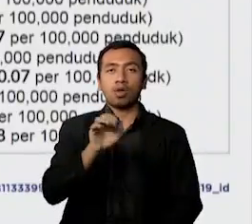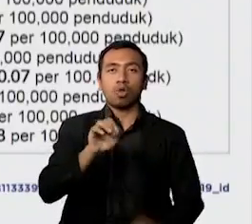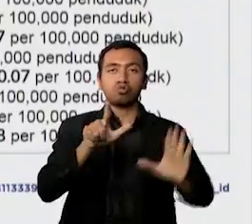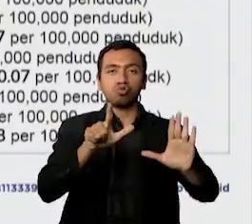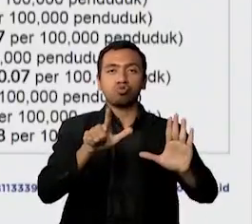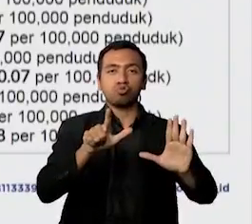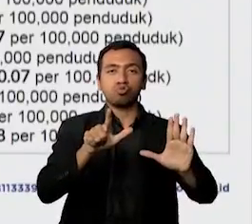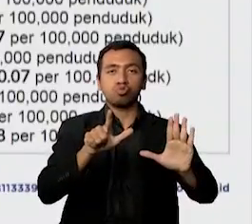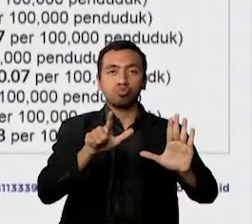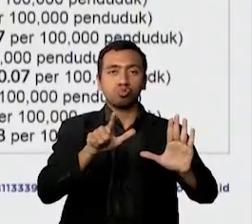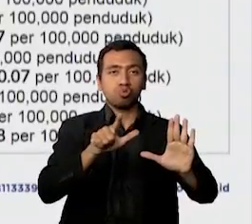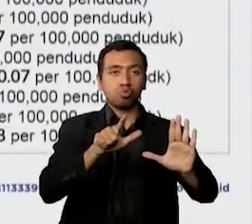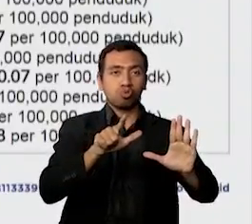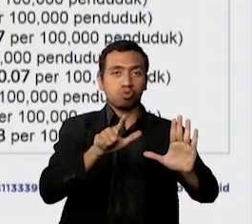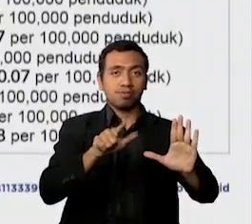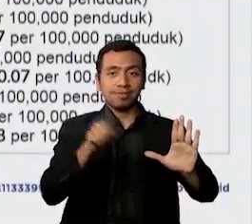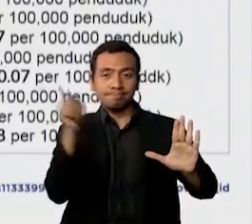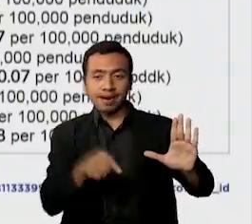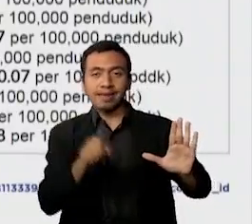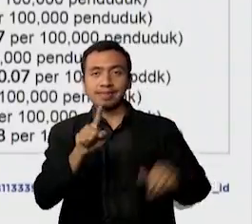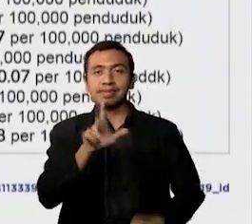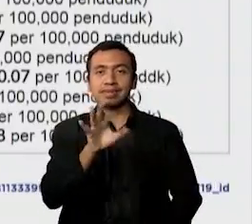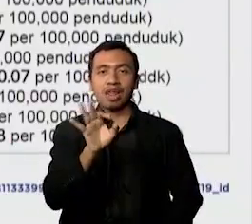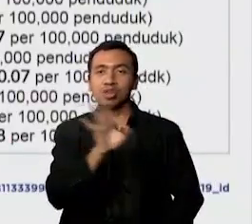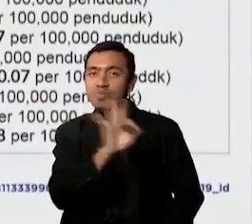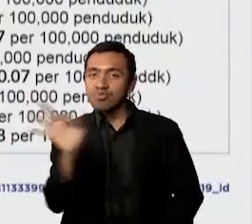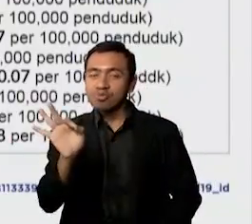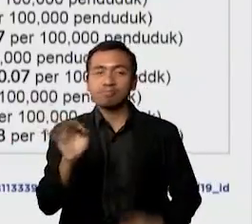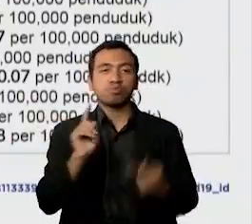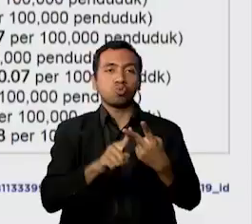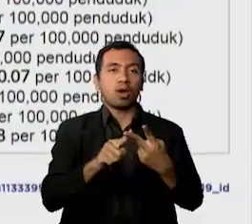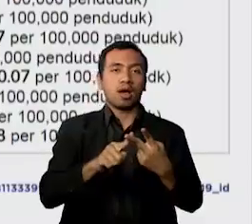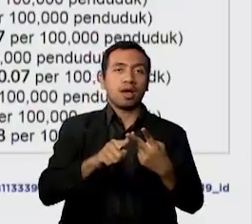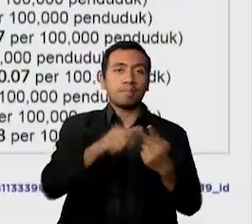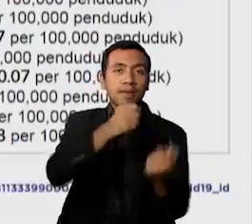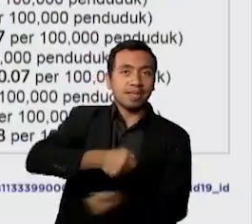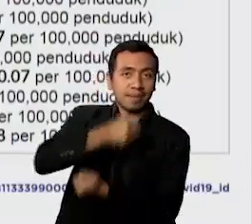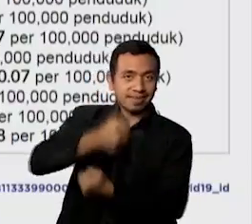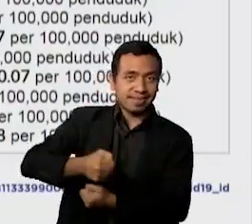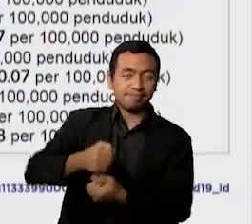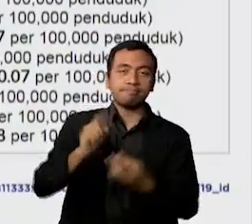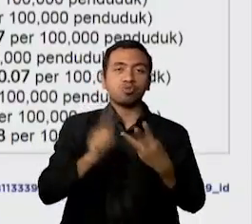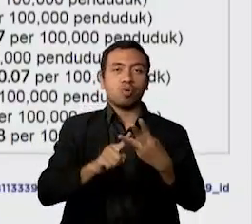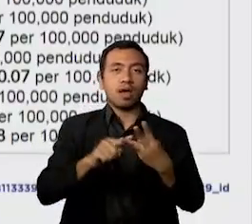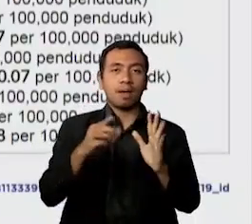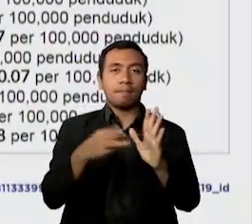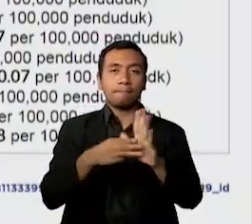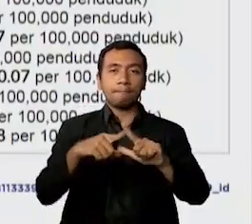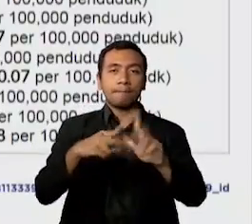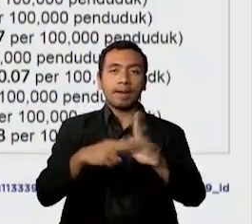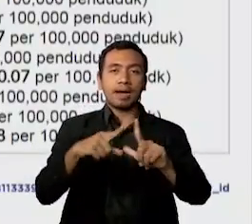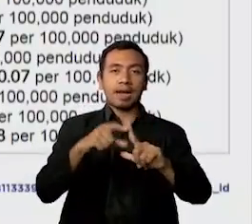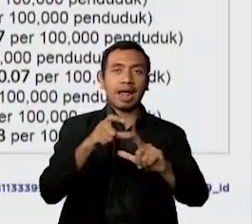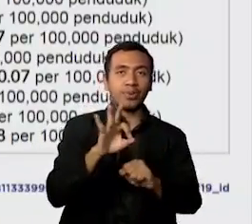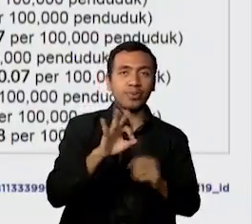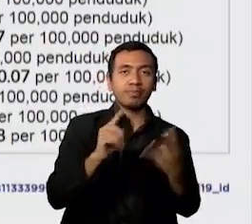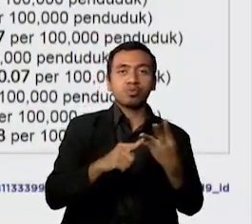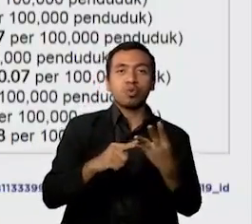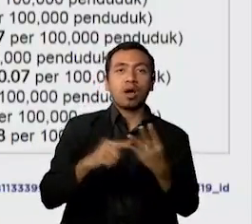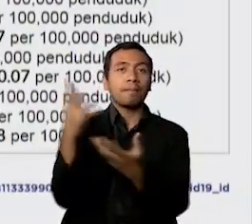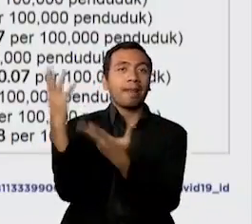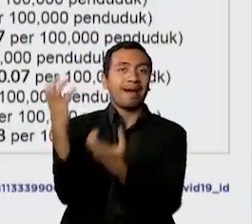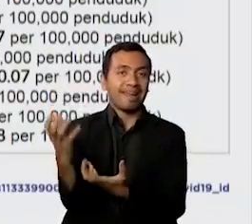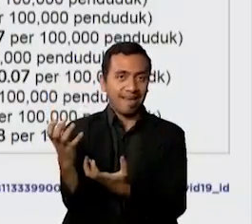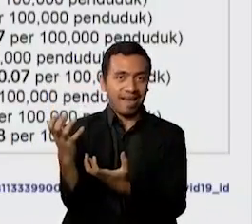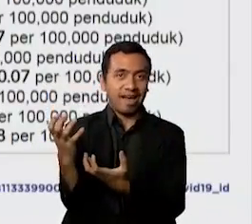22,07 per 100.000 penduduk. Yang kedua adalah kota Banjarmasin, ketiga kota Manado, keempat kota